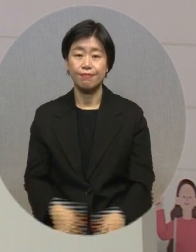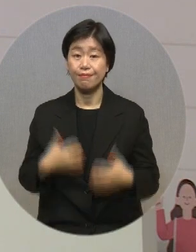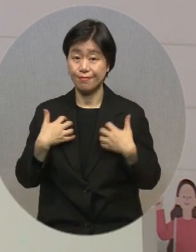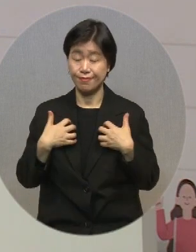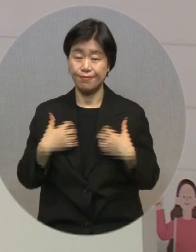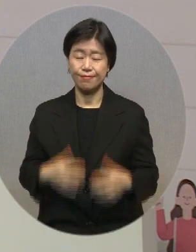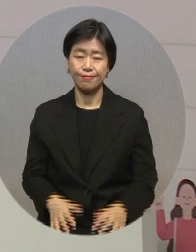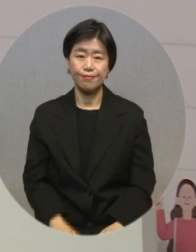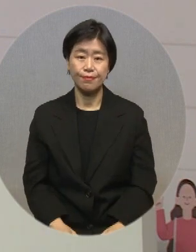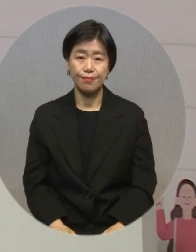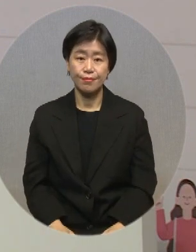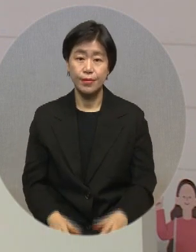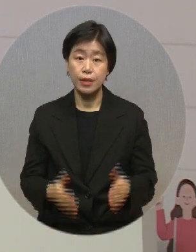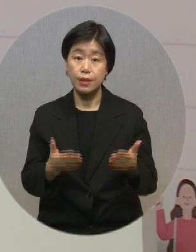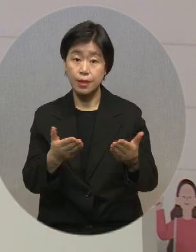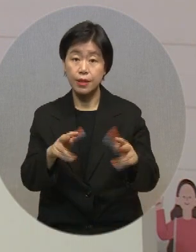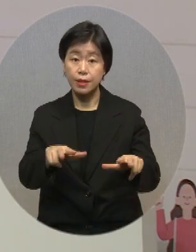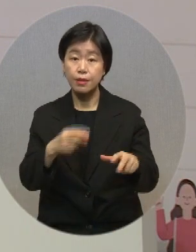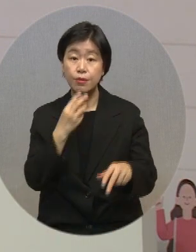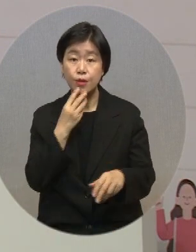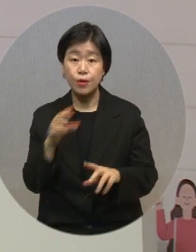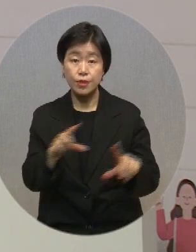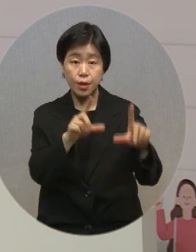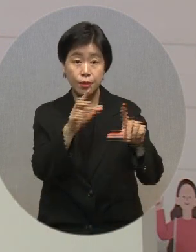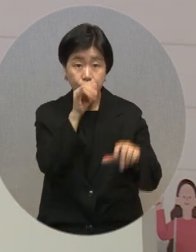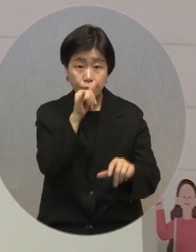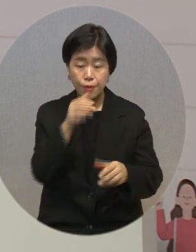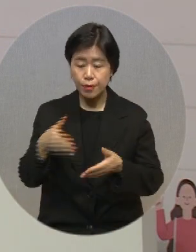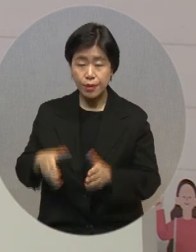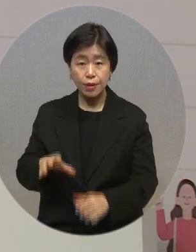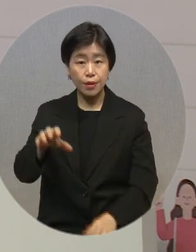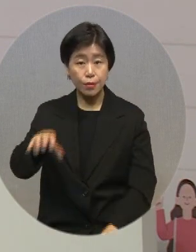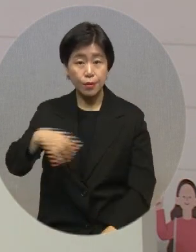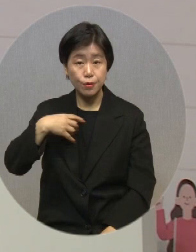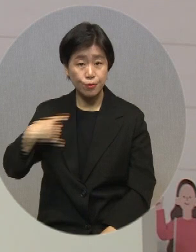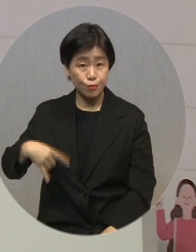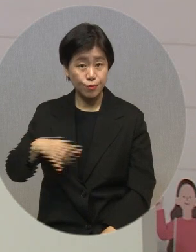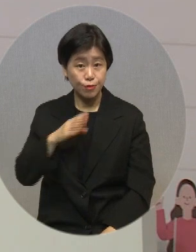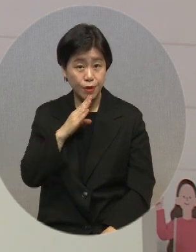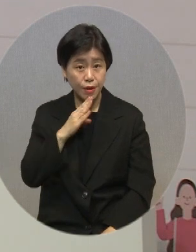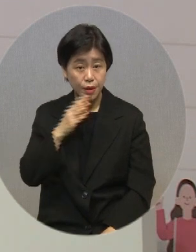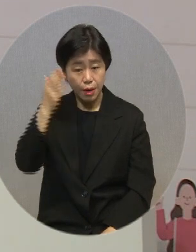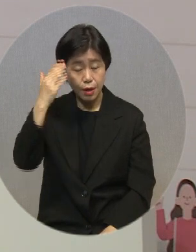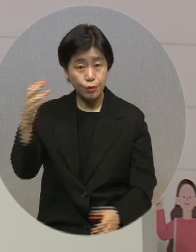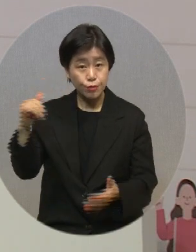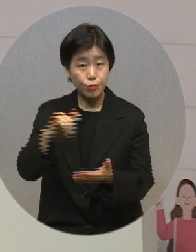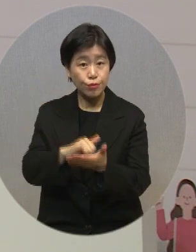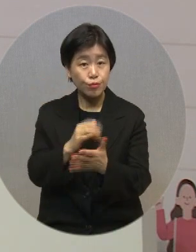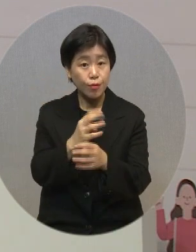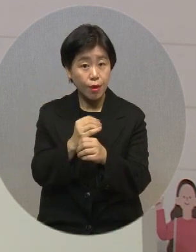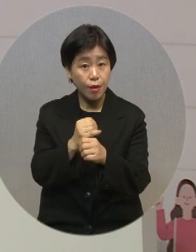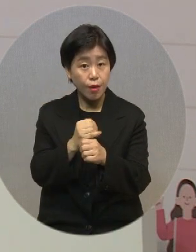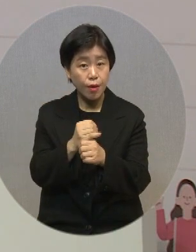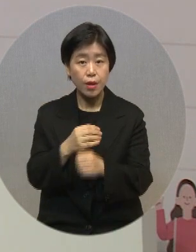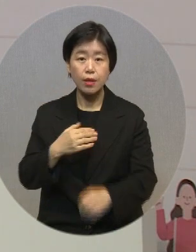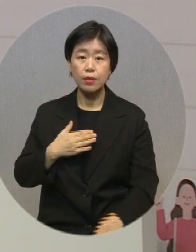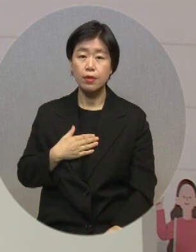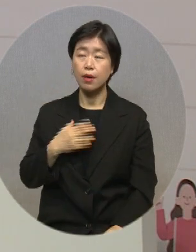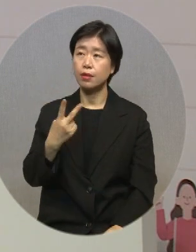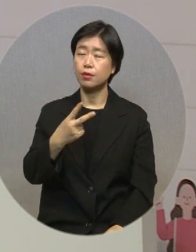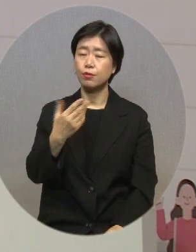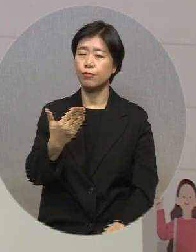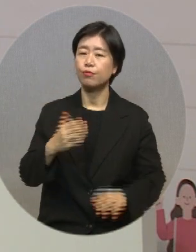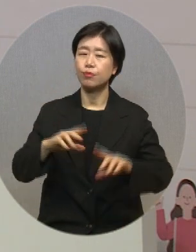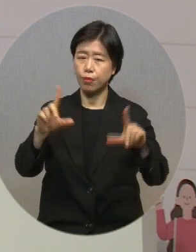반갑습니다. 현재 서울에 사시고 국적은 중국이신데 네. 네. 한국에는 네. 언제 오셨어요? 한국에 2009년도에